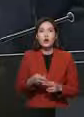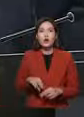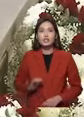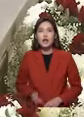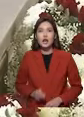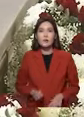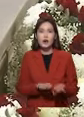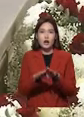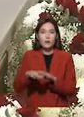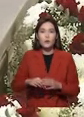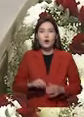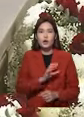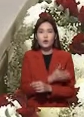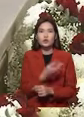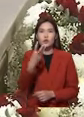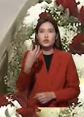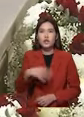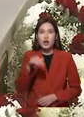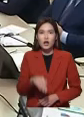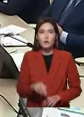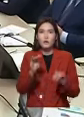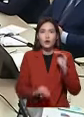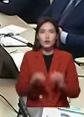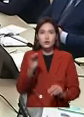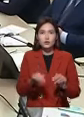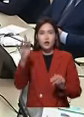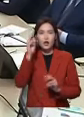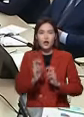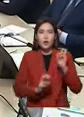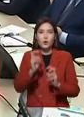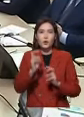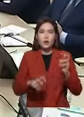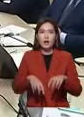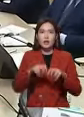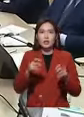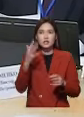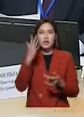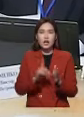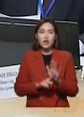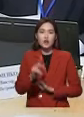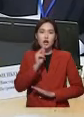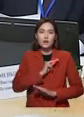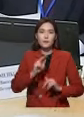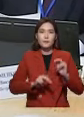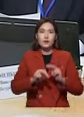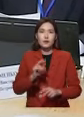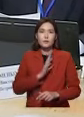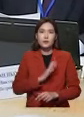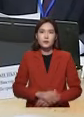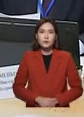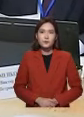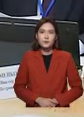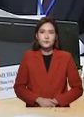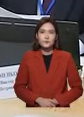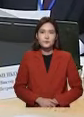бірге қуаты жылына 340 мың тоннаға дейін бутадиен өндіретін зауыт құрылысы басталды. Мы взаимодействуем практически